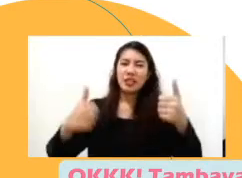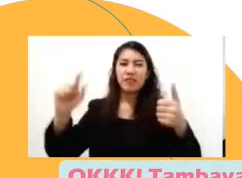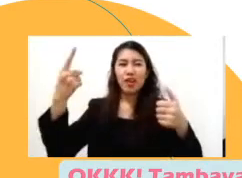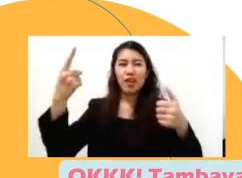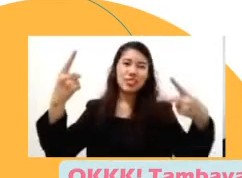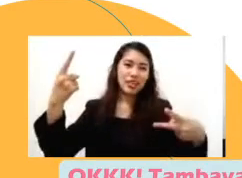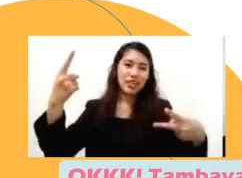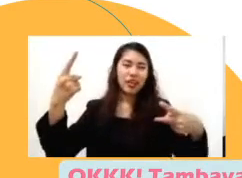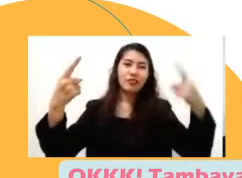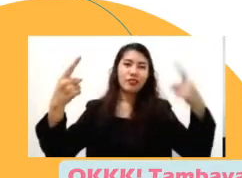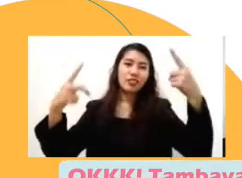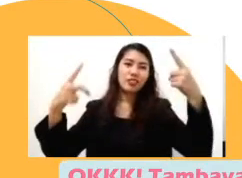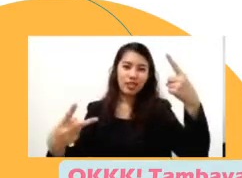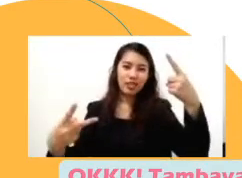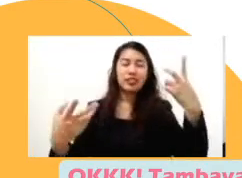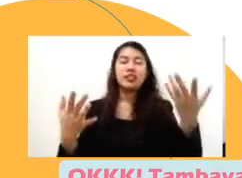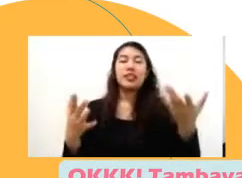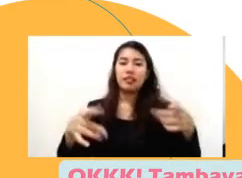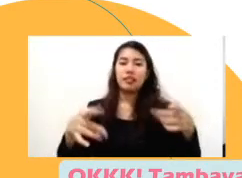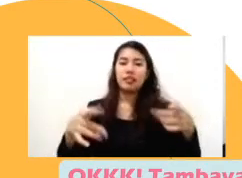dapat ang kompositor din ay